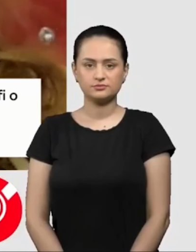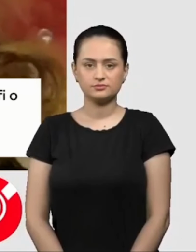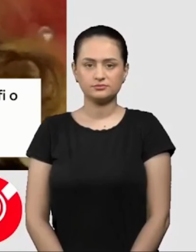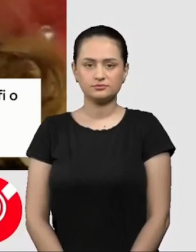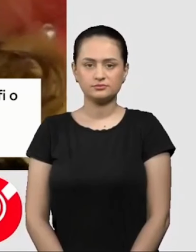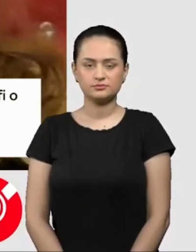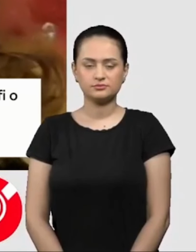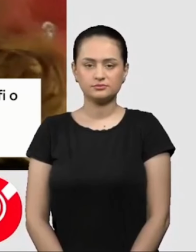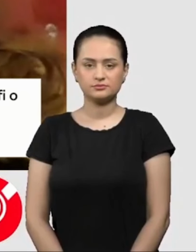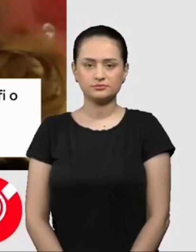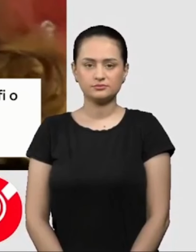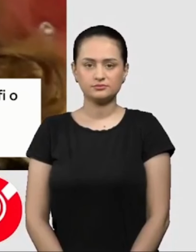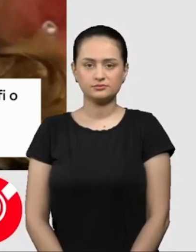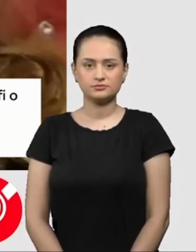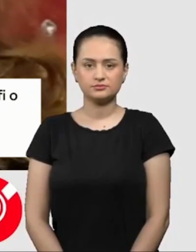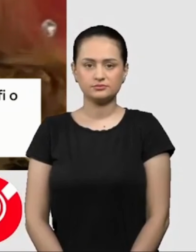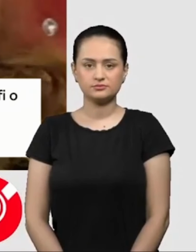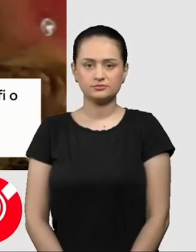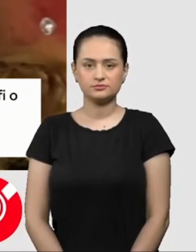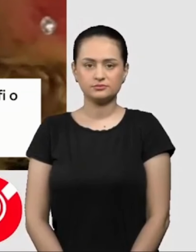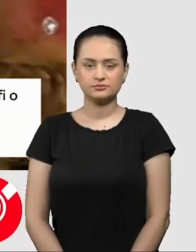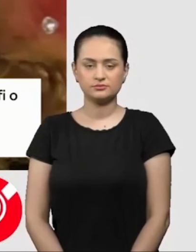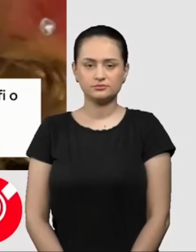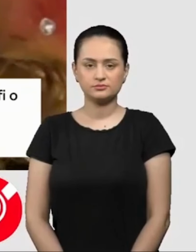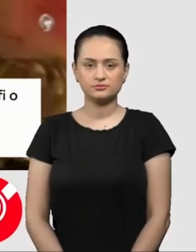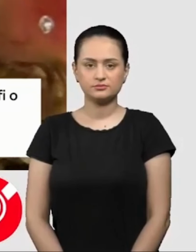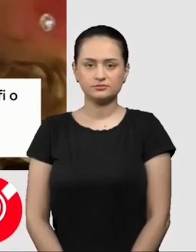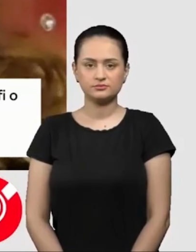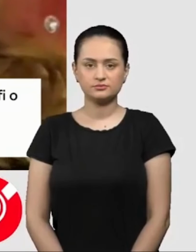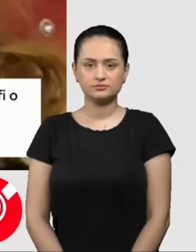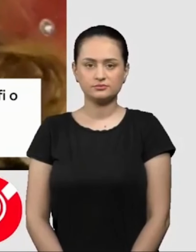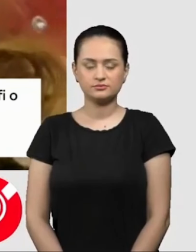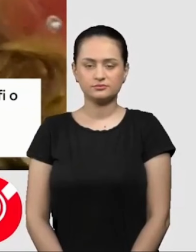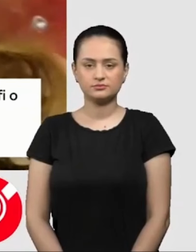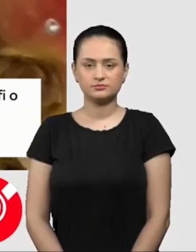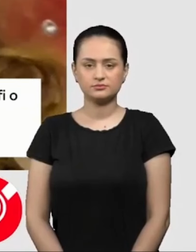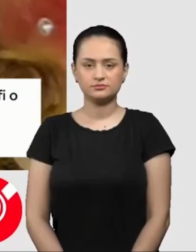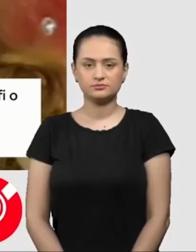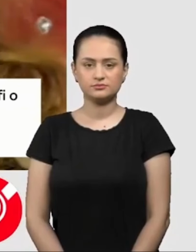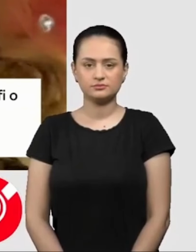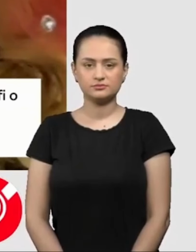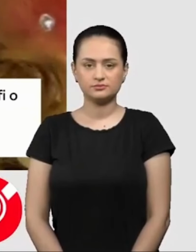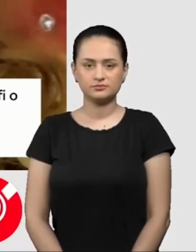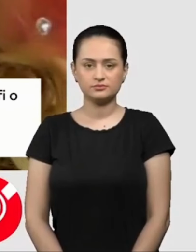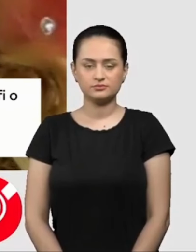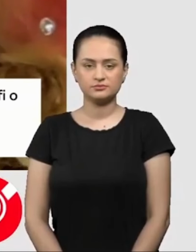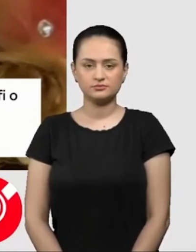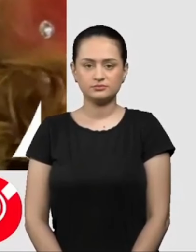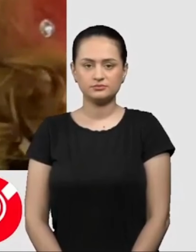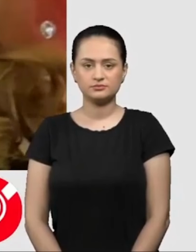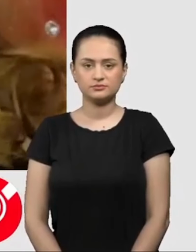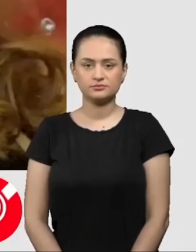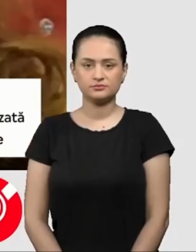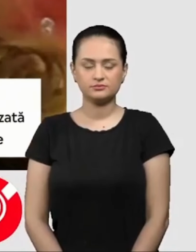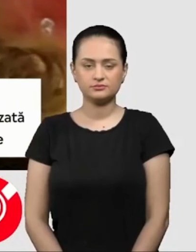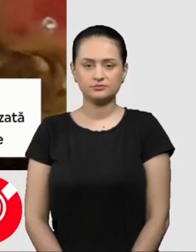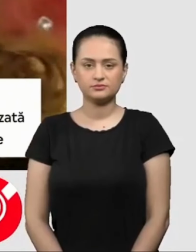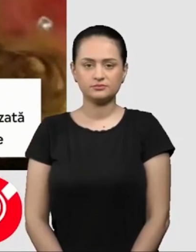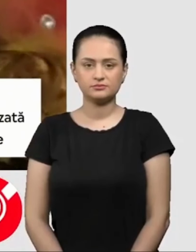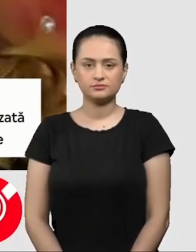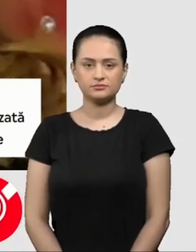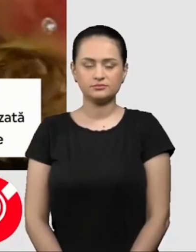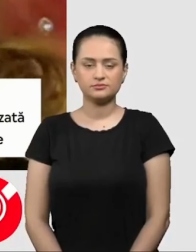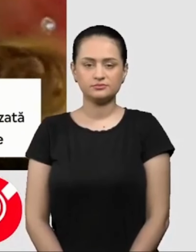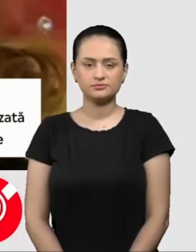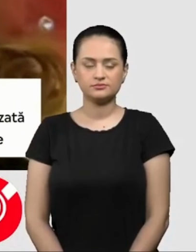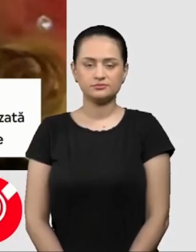eu, dar poate o simt deja la generația dumneavoastră în urmă, dar cei mici